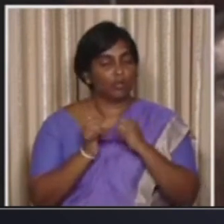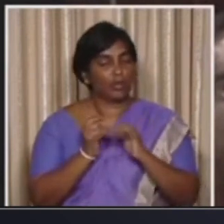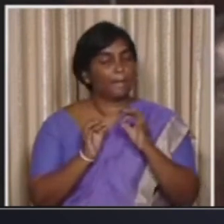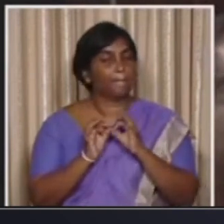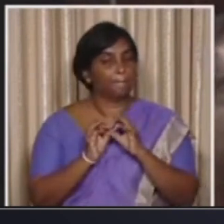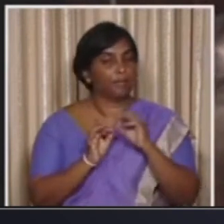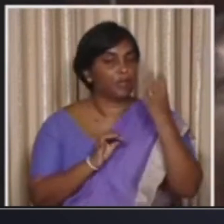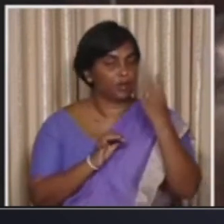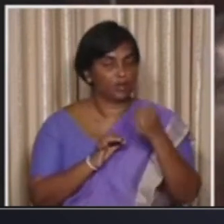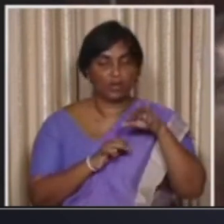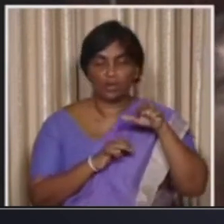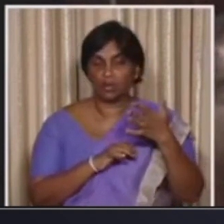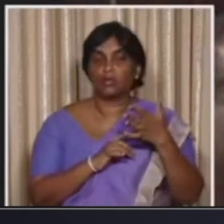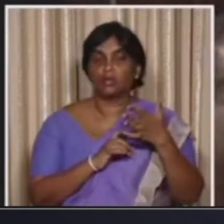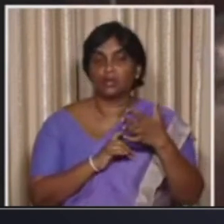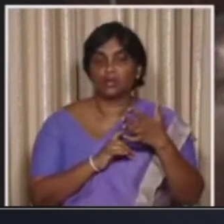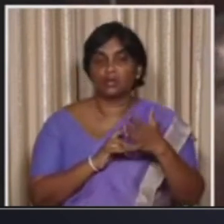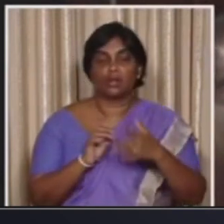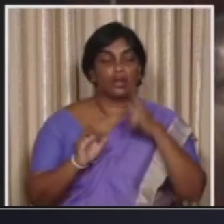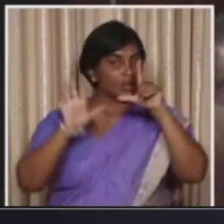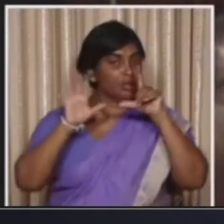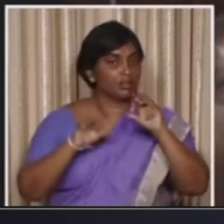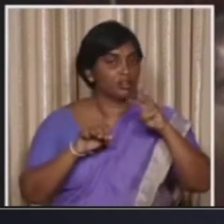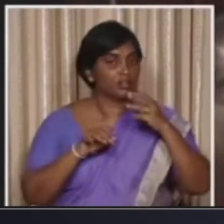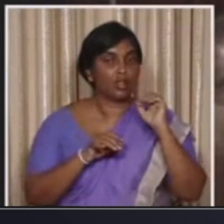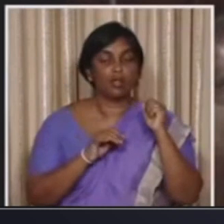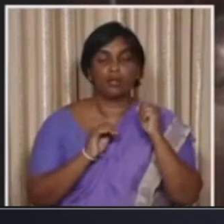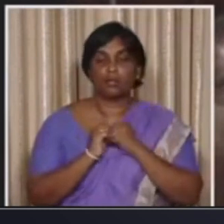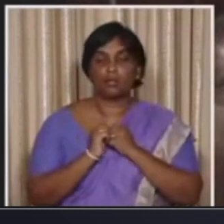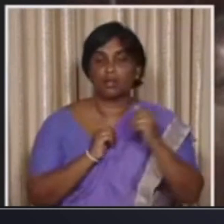බිලියන 3900 ඉඳලා 7350ට